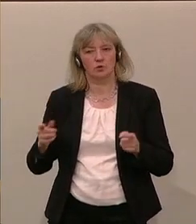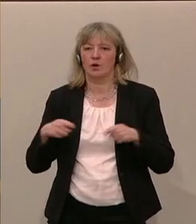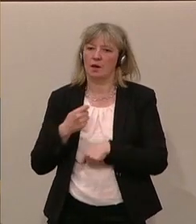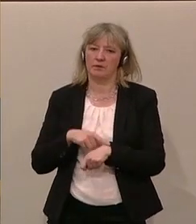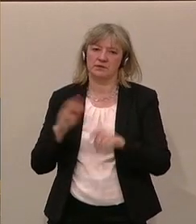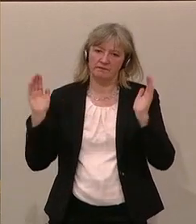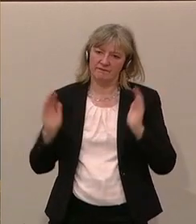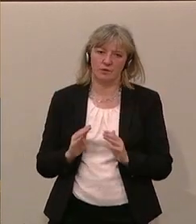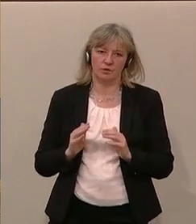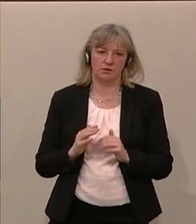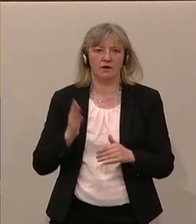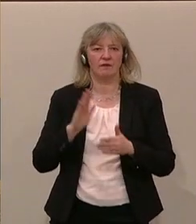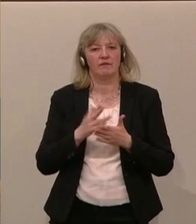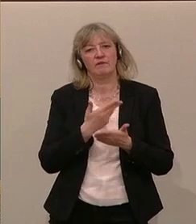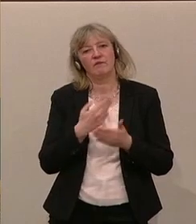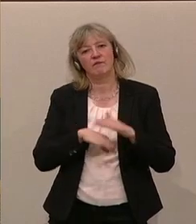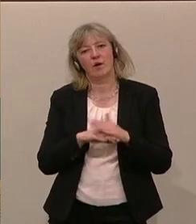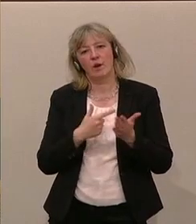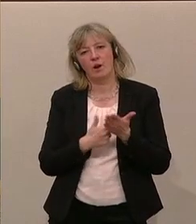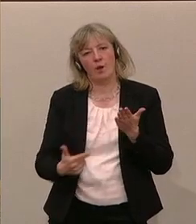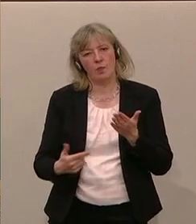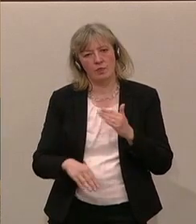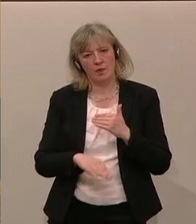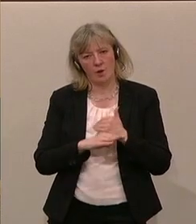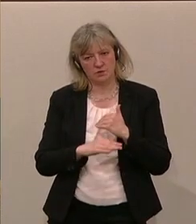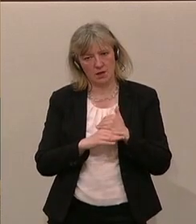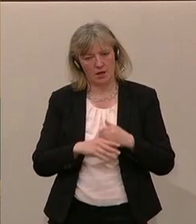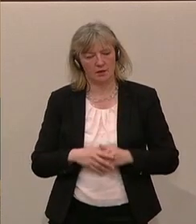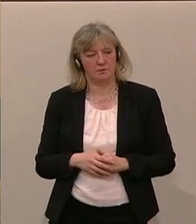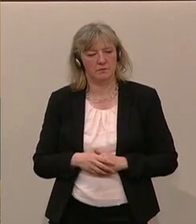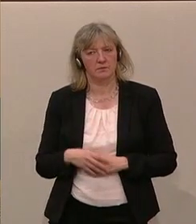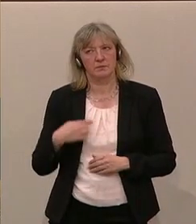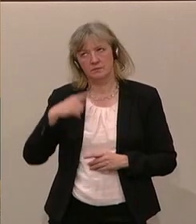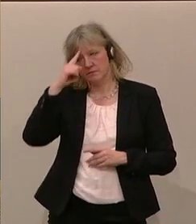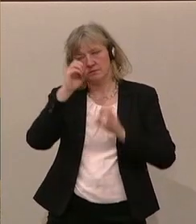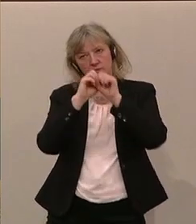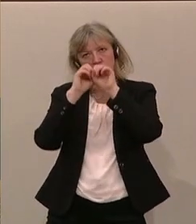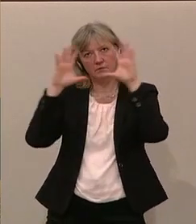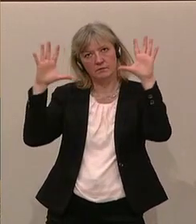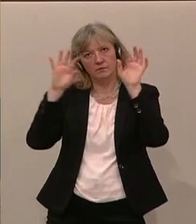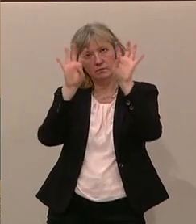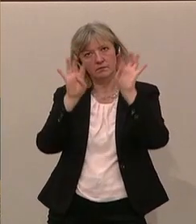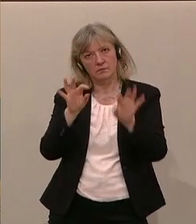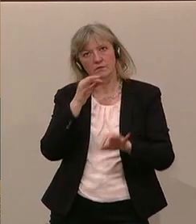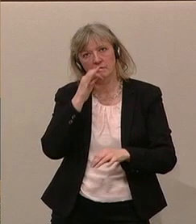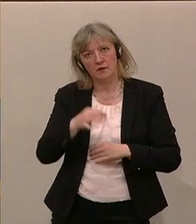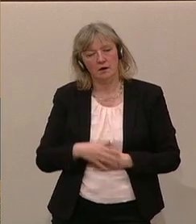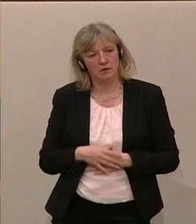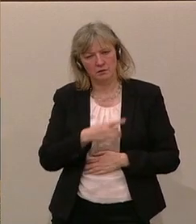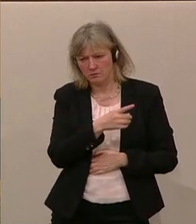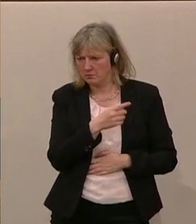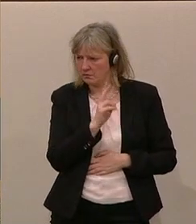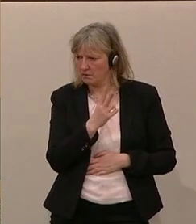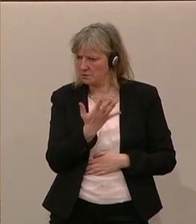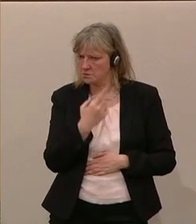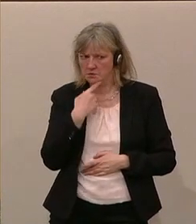verkürzen bei vollem Lohnausgleich. Ich stelle mir schon die Frage, was reitet denn Bruno